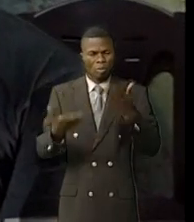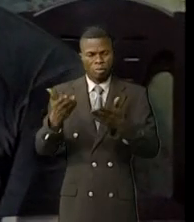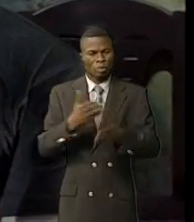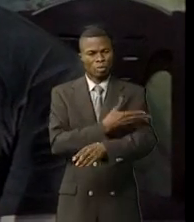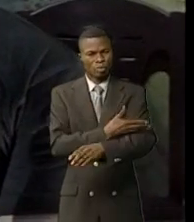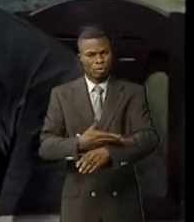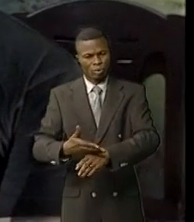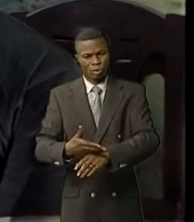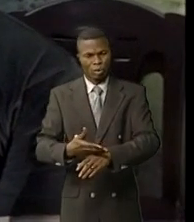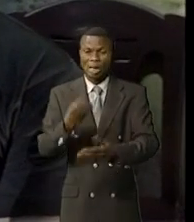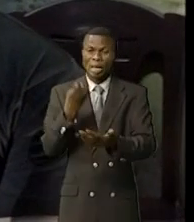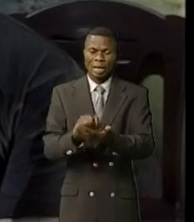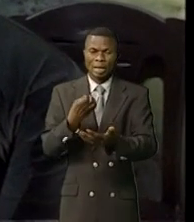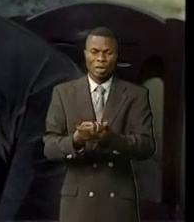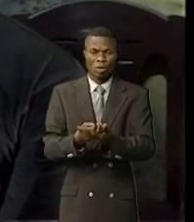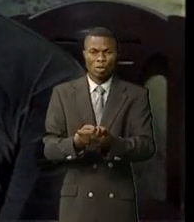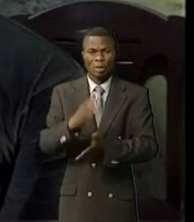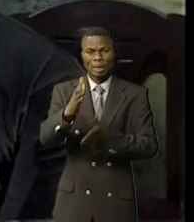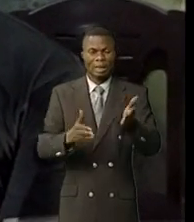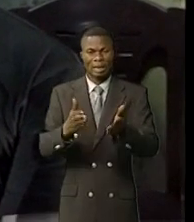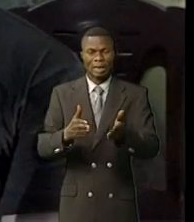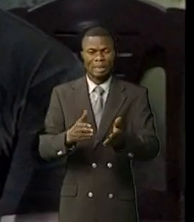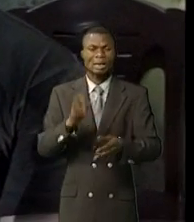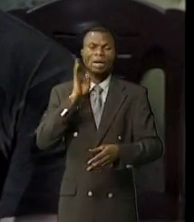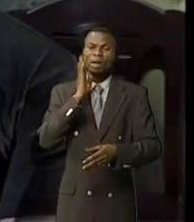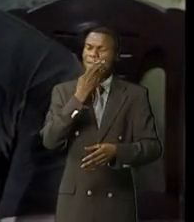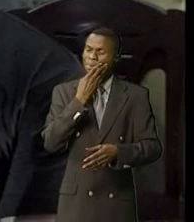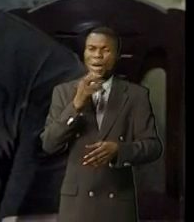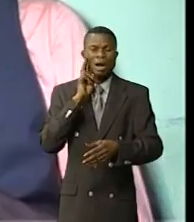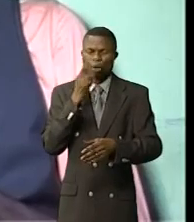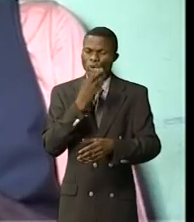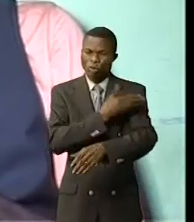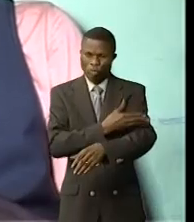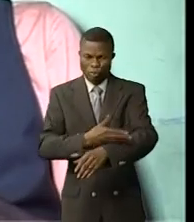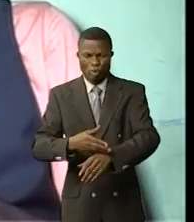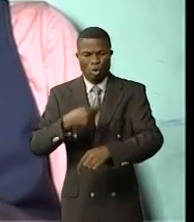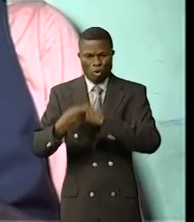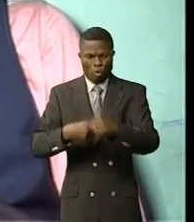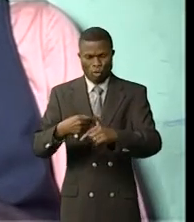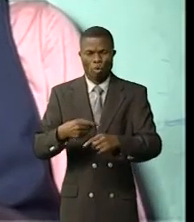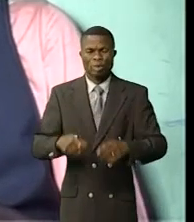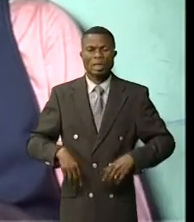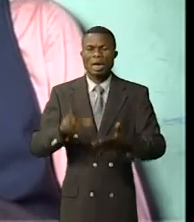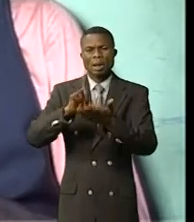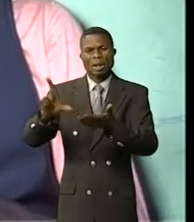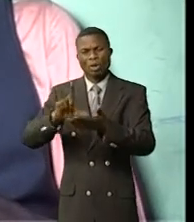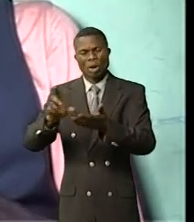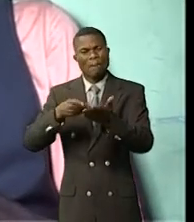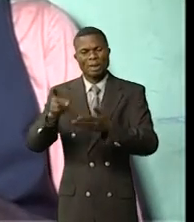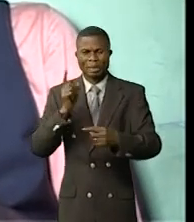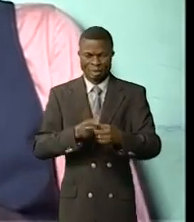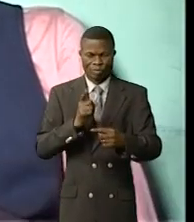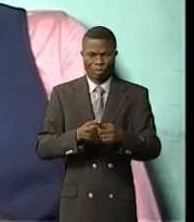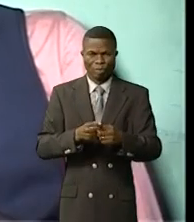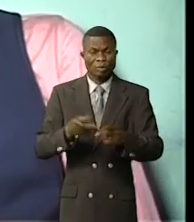asphyxié, économiquement parlant, et c'est vraiment, ça arrive à point nommé. Premièrement, on avait des problèmes de loyer, donc là